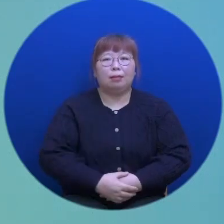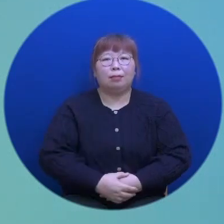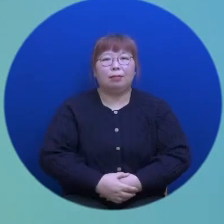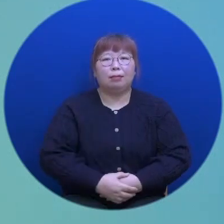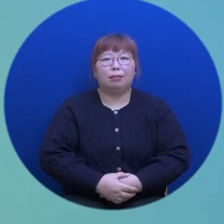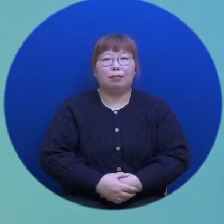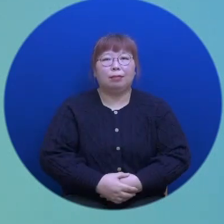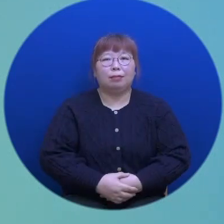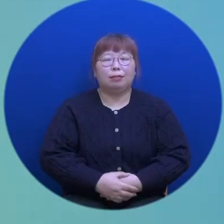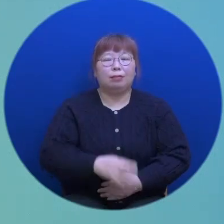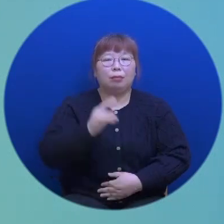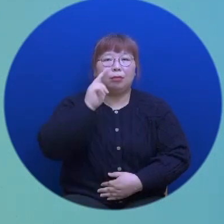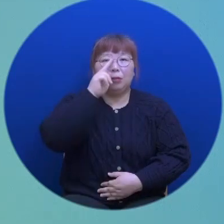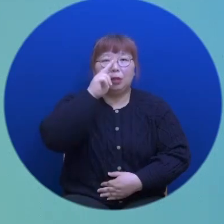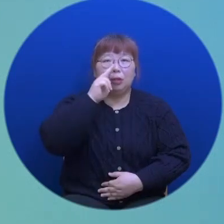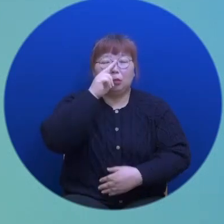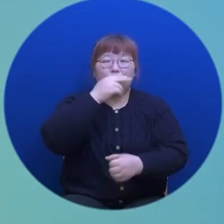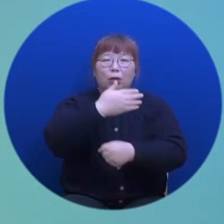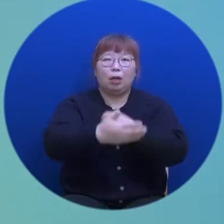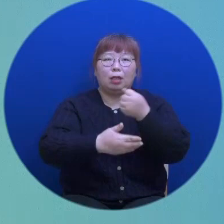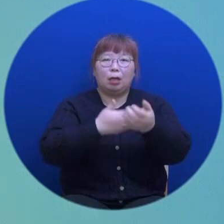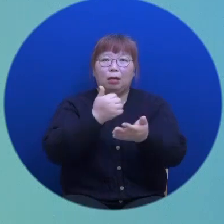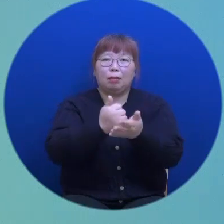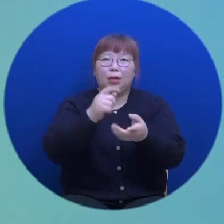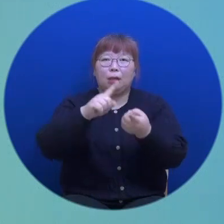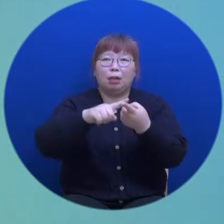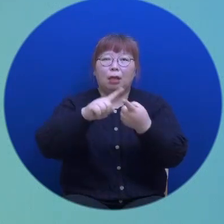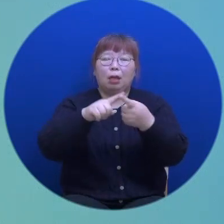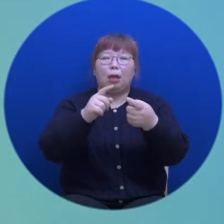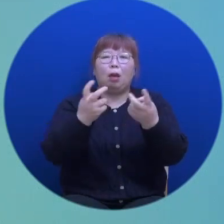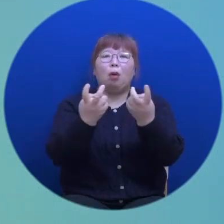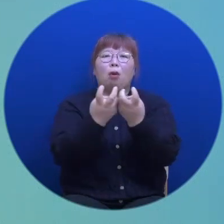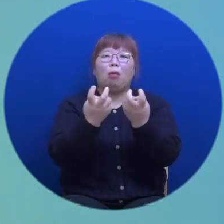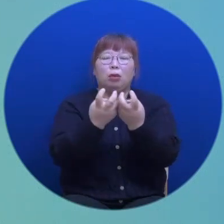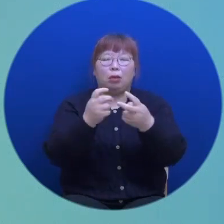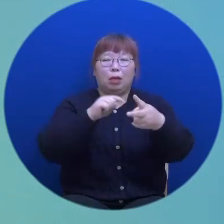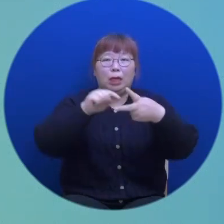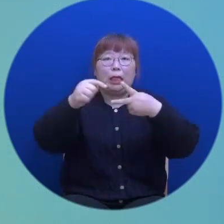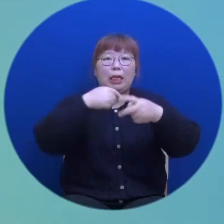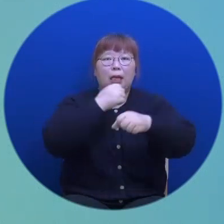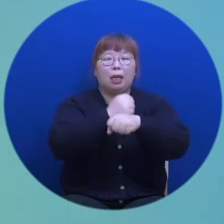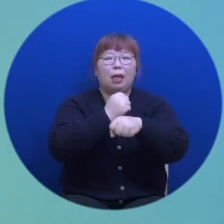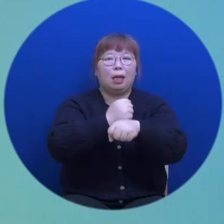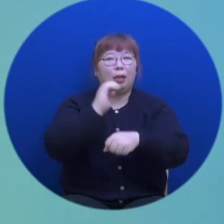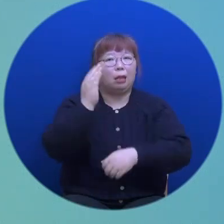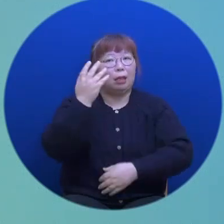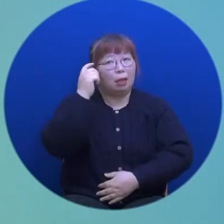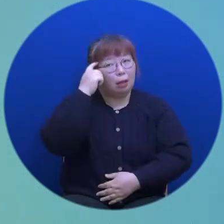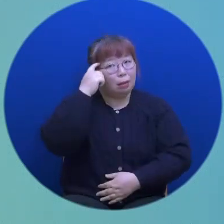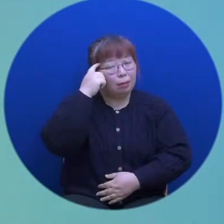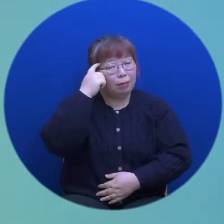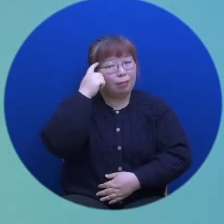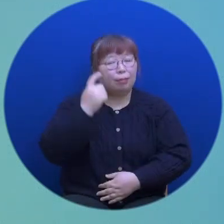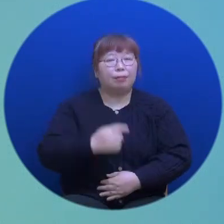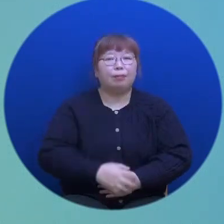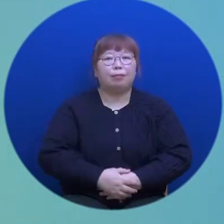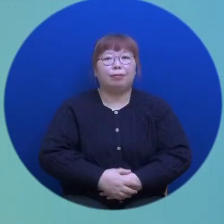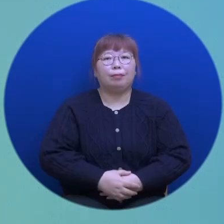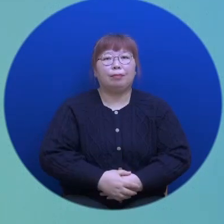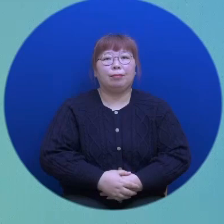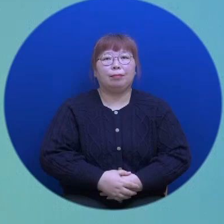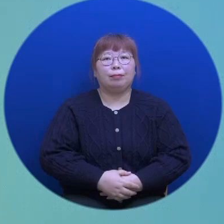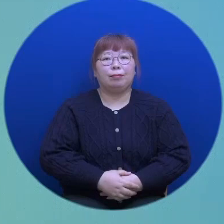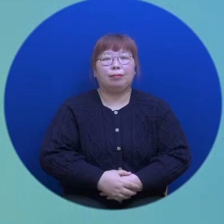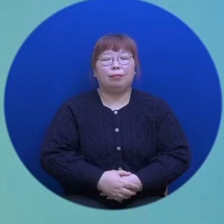질투하시는 하나님을 우리가 어떻게 이해해야 하는가를 살펴보았습니다. 오늘은 두 번째